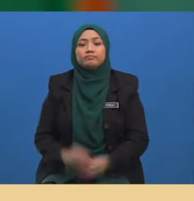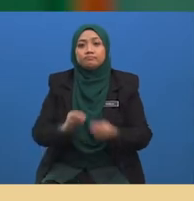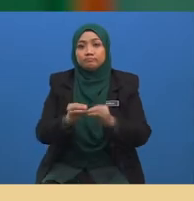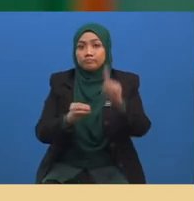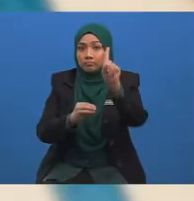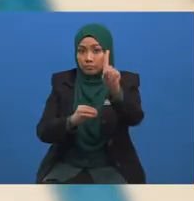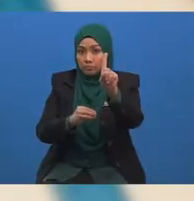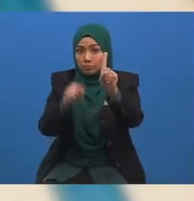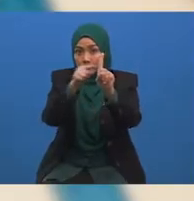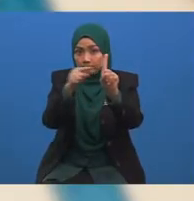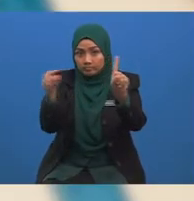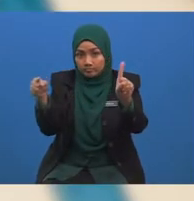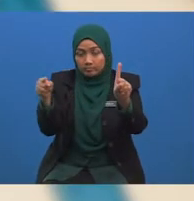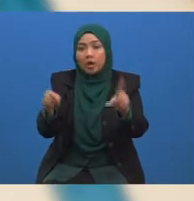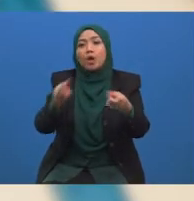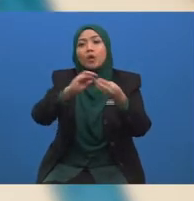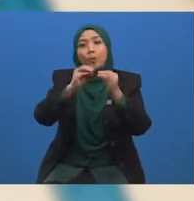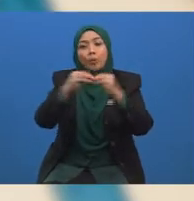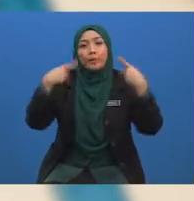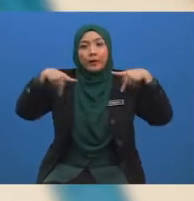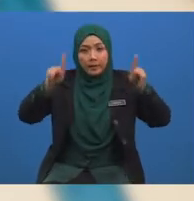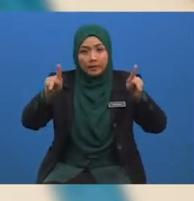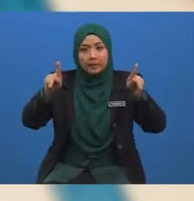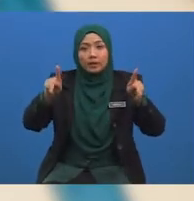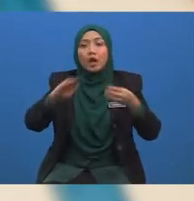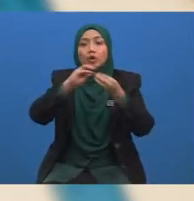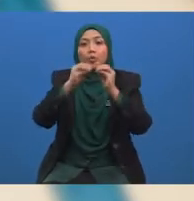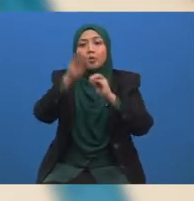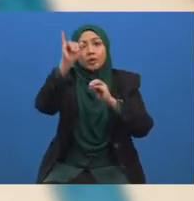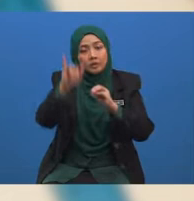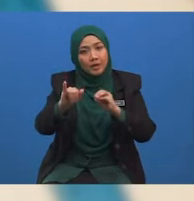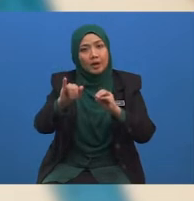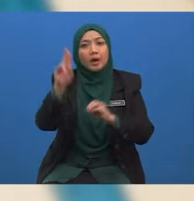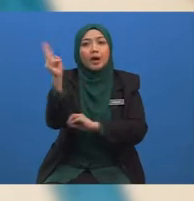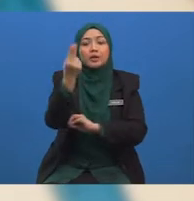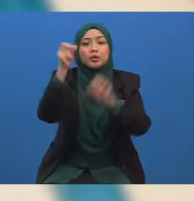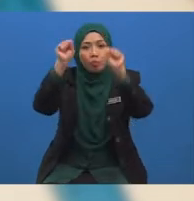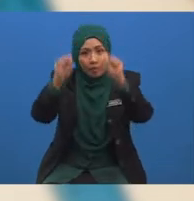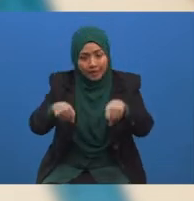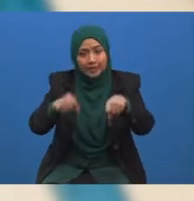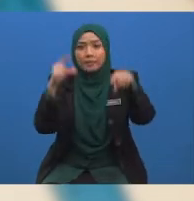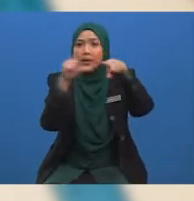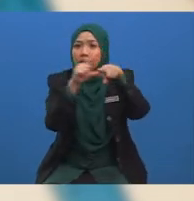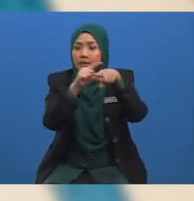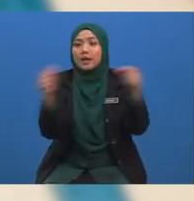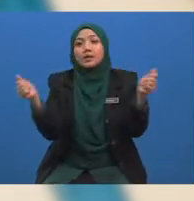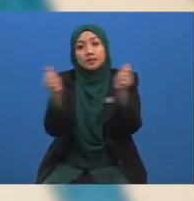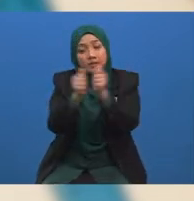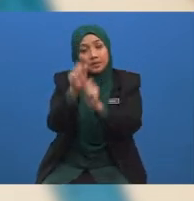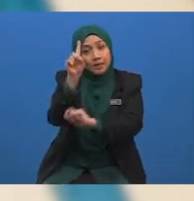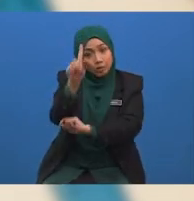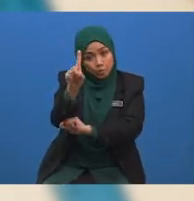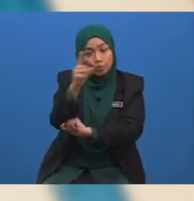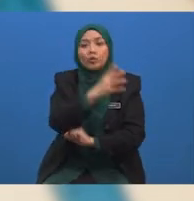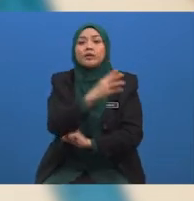Pertama, nombor perdana ialah nombor yang hanya boleh dibahagi dengan